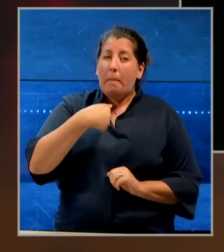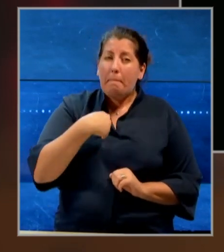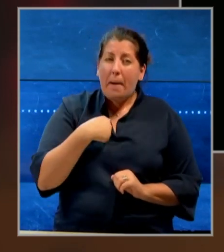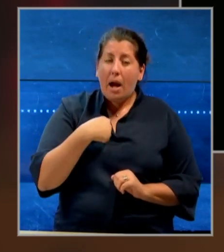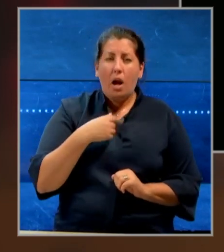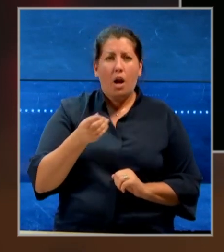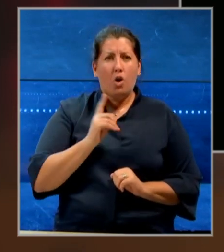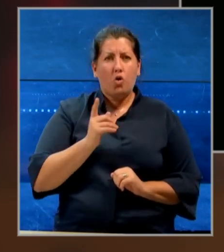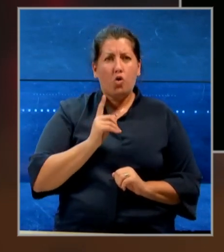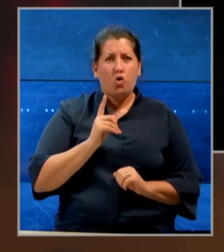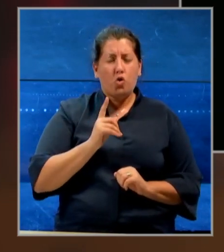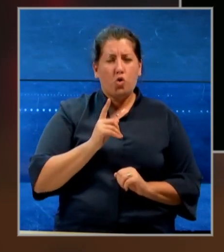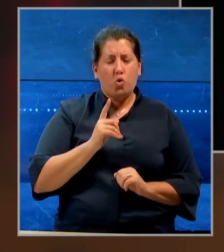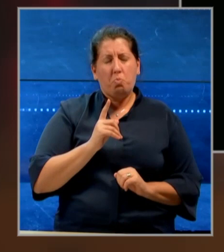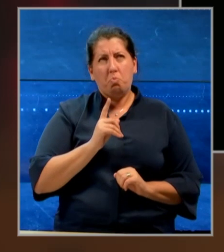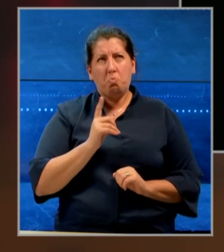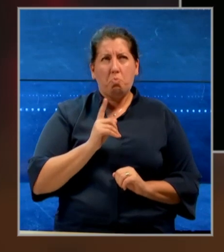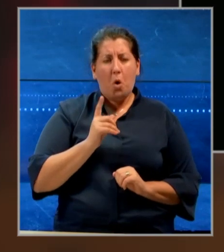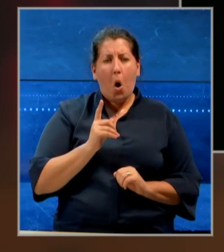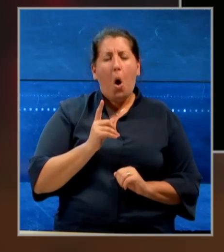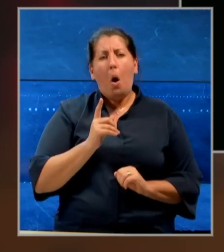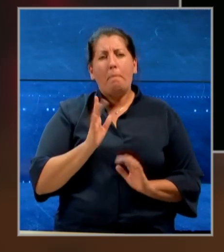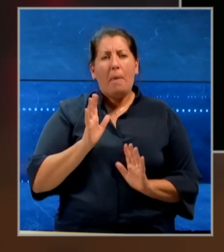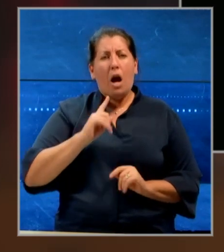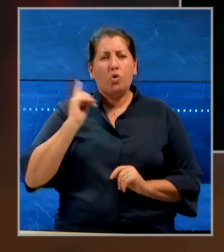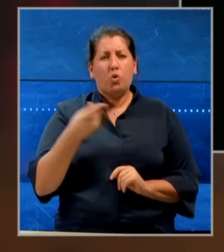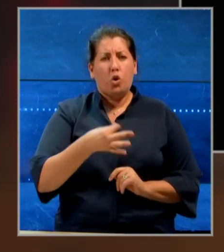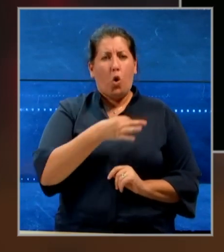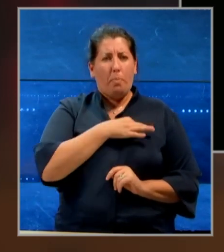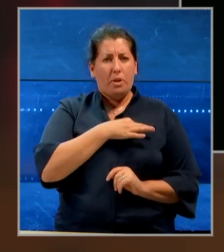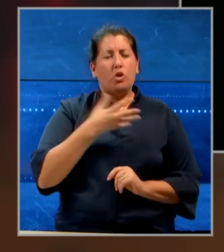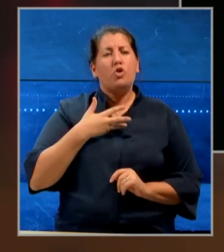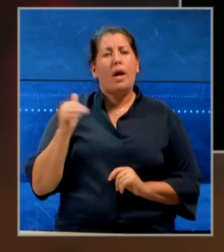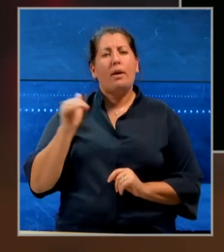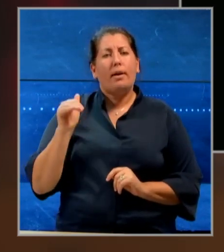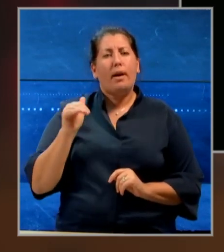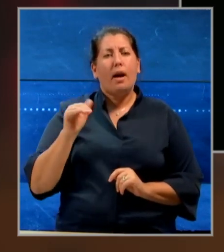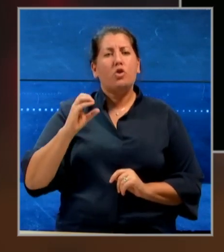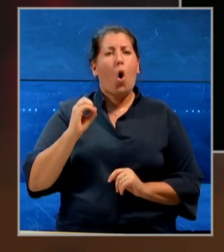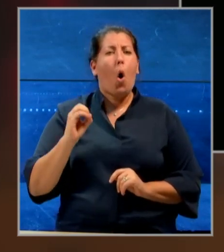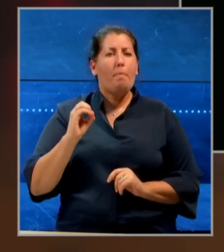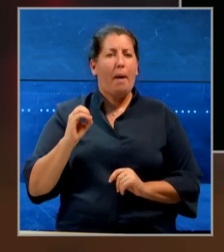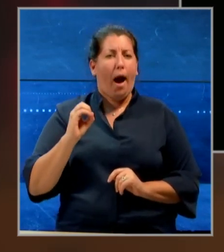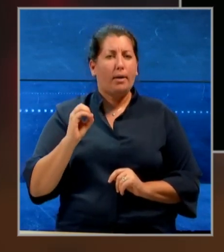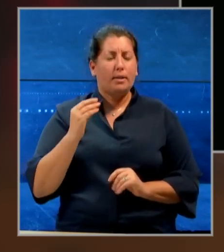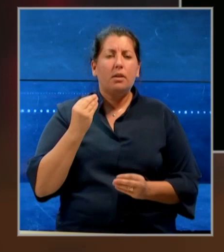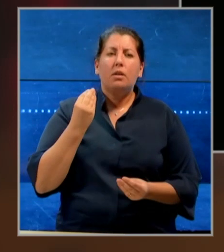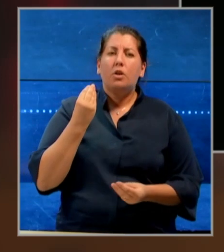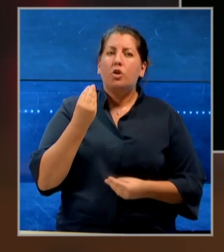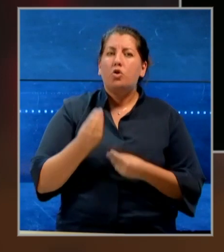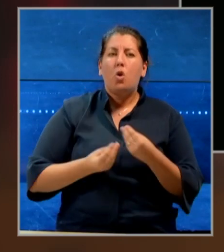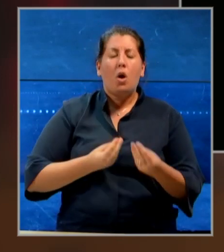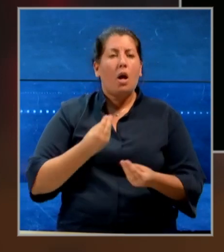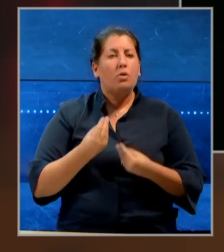il 2003 Obaretin. L'avevamo visto giocare poco, ma ne sentiremo parlare molto di questo ragazzo qua dal mio punto di vista, che è un giocatore